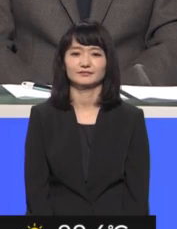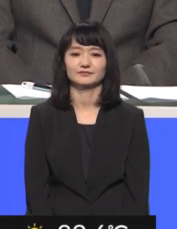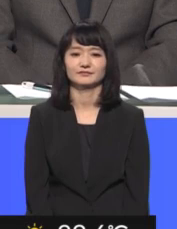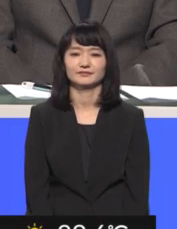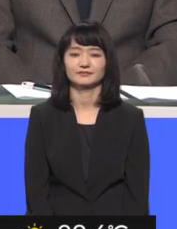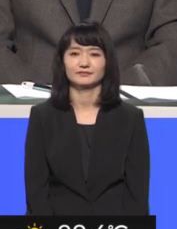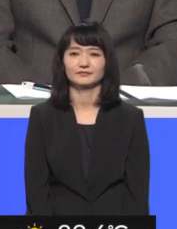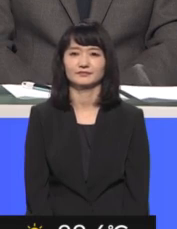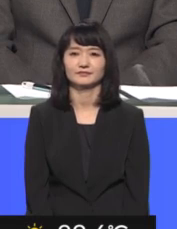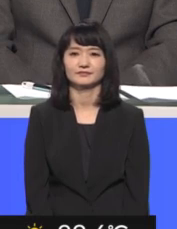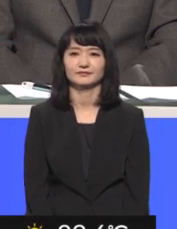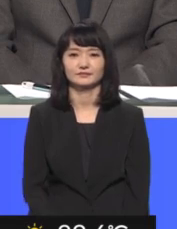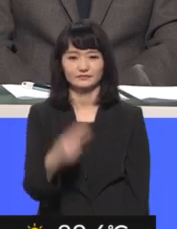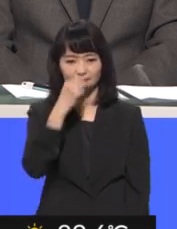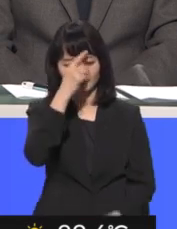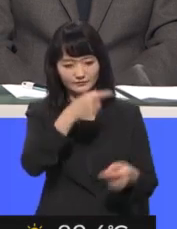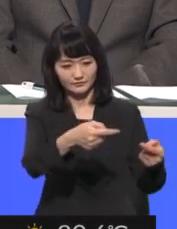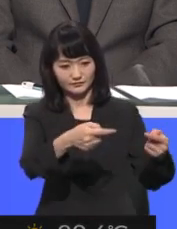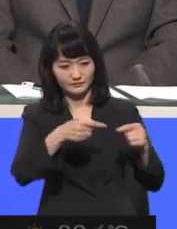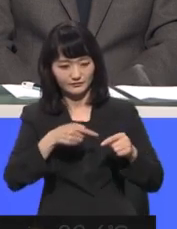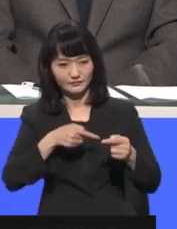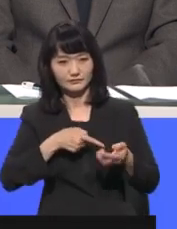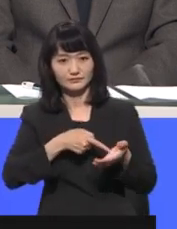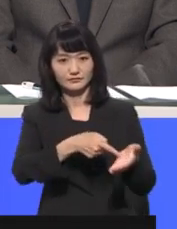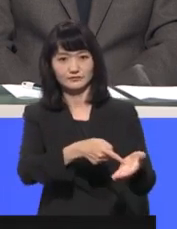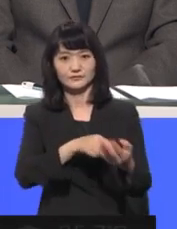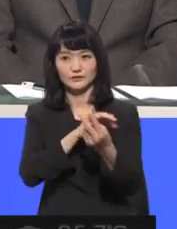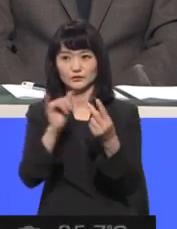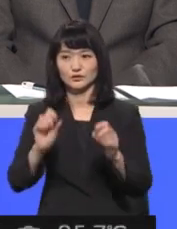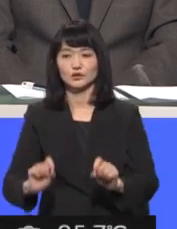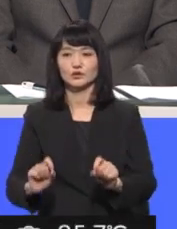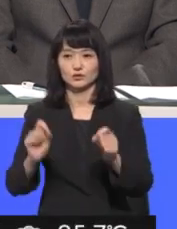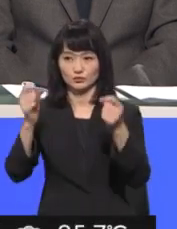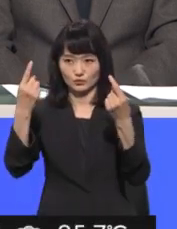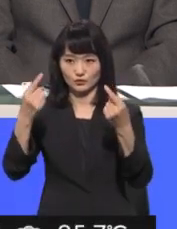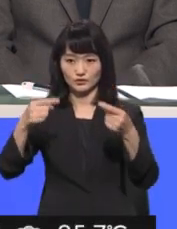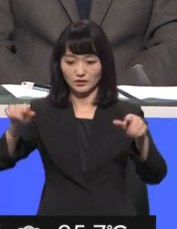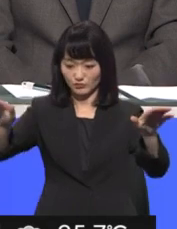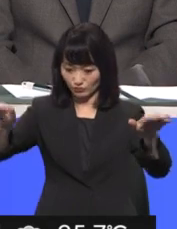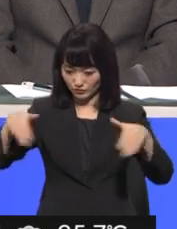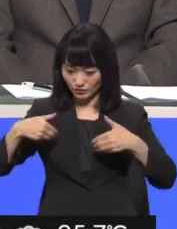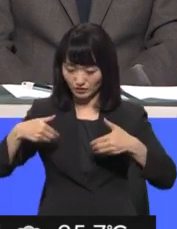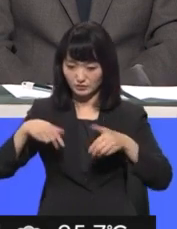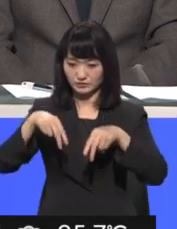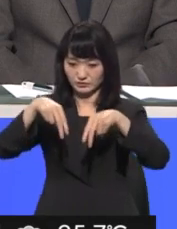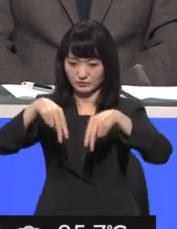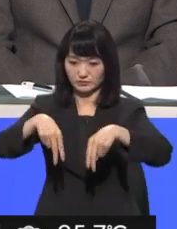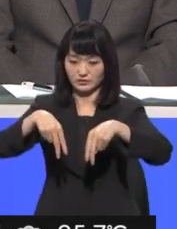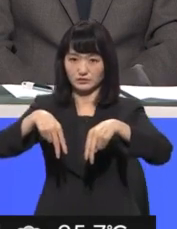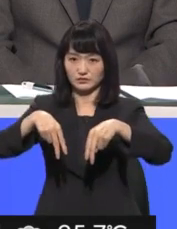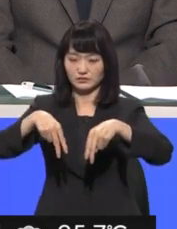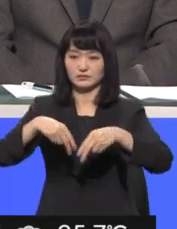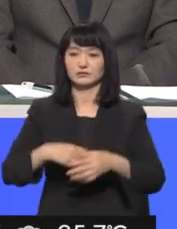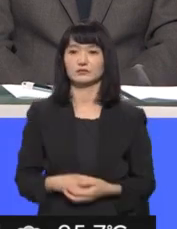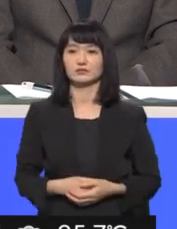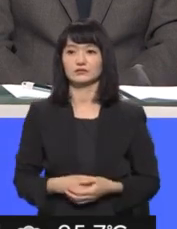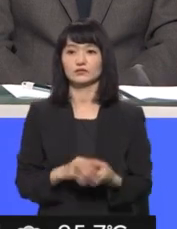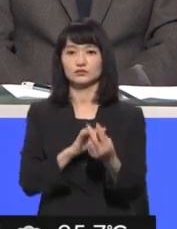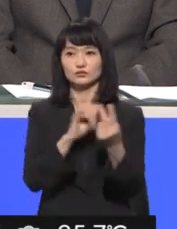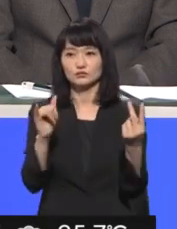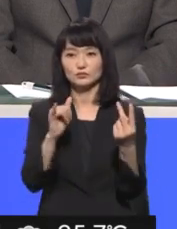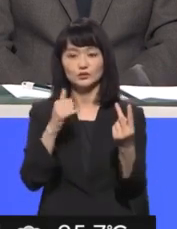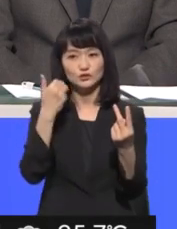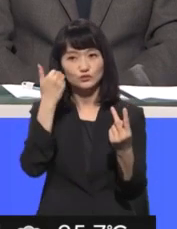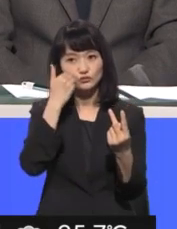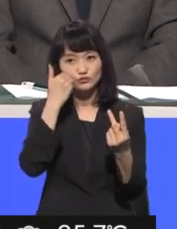아빠 짱구님, 출석을 요구할 거면 둘 다 같은 날 같이 소환해서 국민 앞에 세웠으면 합니다라고 했는데 둘에 대해서는 명확하게 얘기를